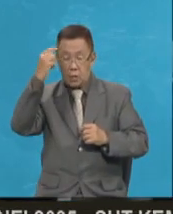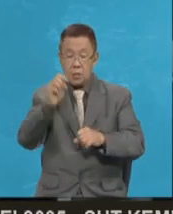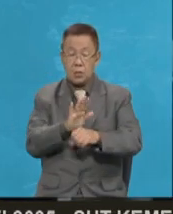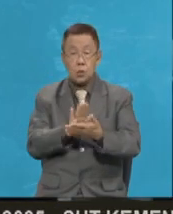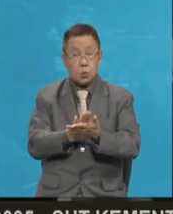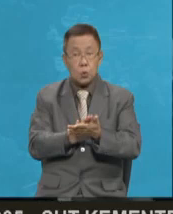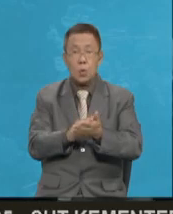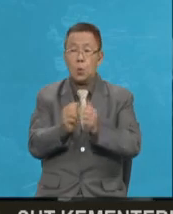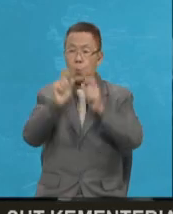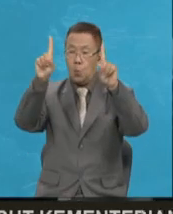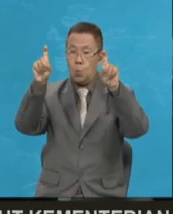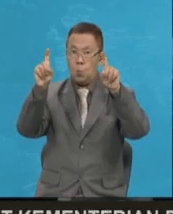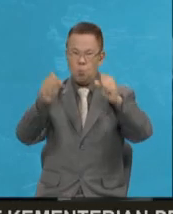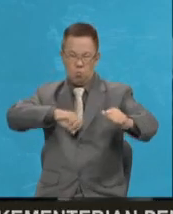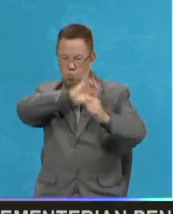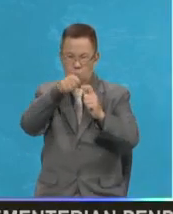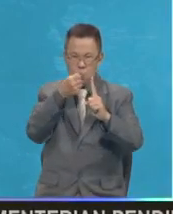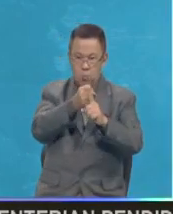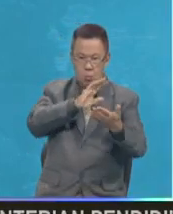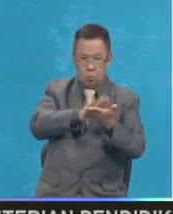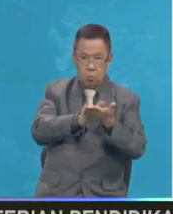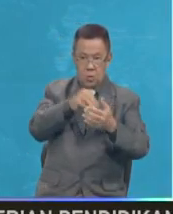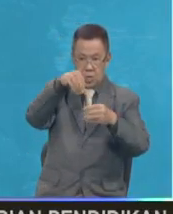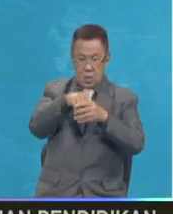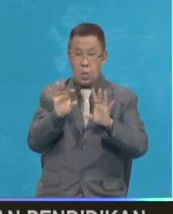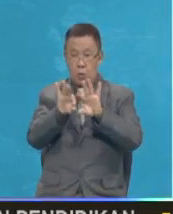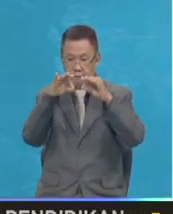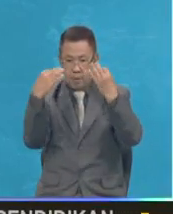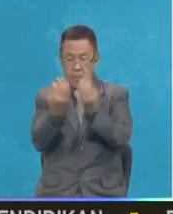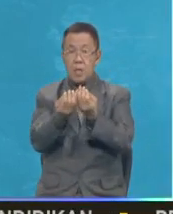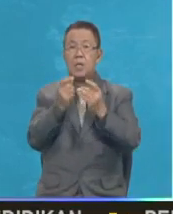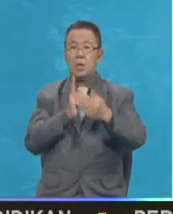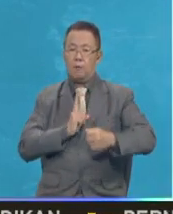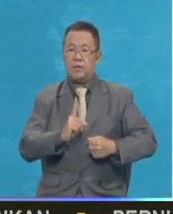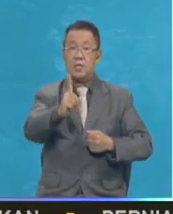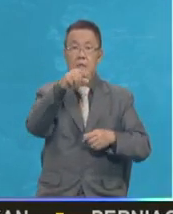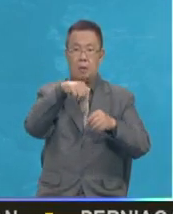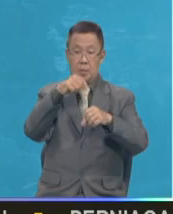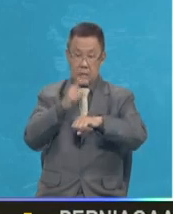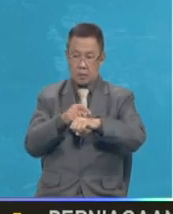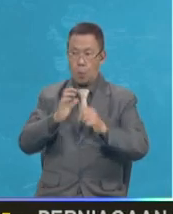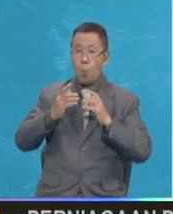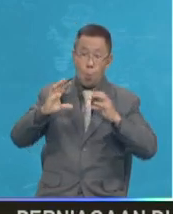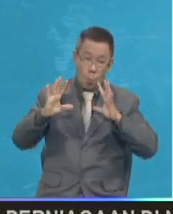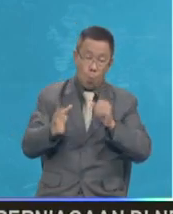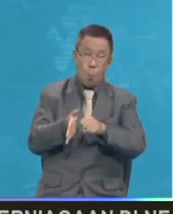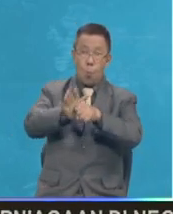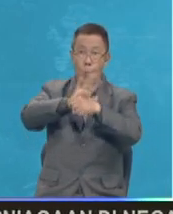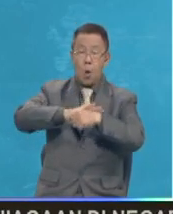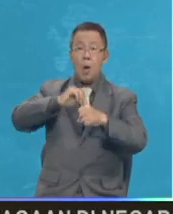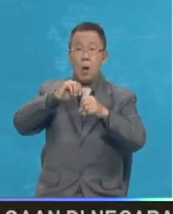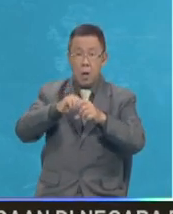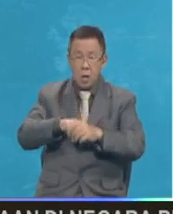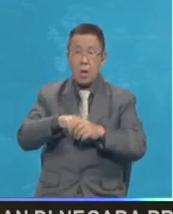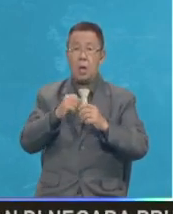kkmjm dengan tajuk impor institusi keluarga muslim semua sekop Bennington dan peranan institusi pendidikan dalam